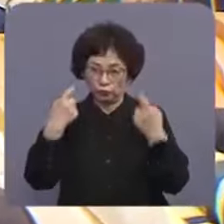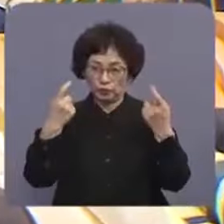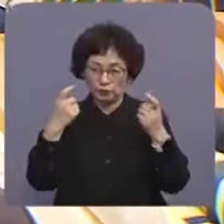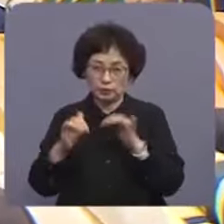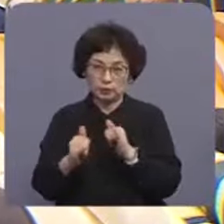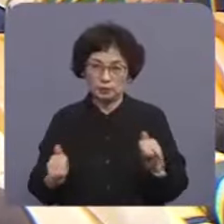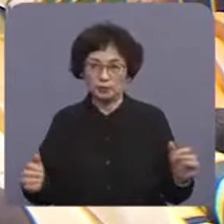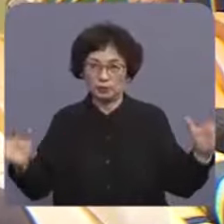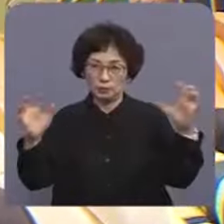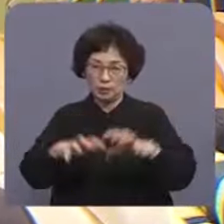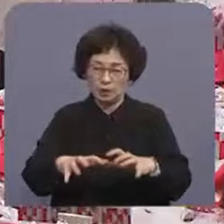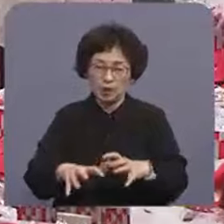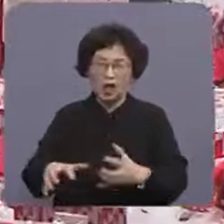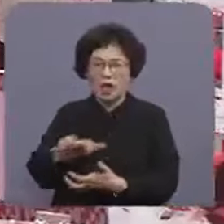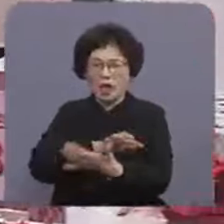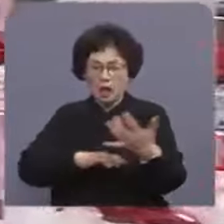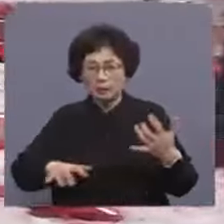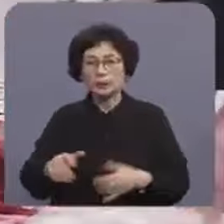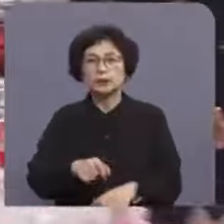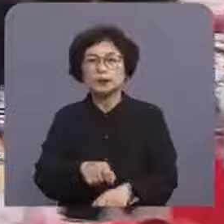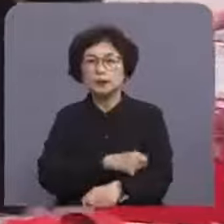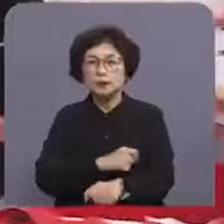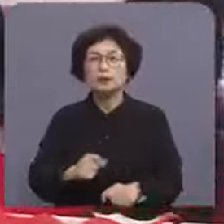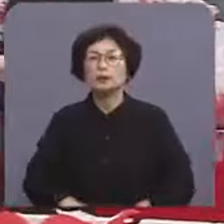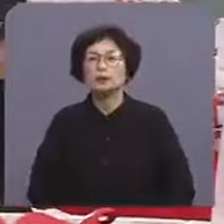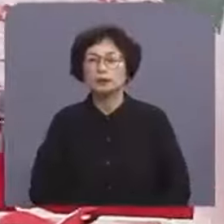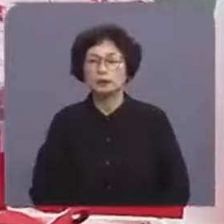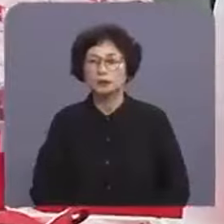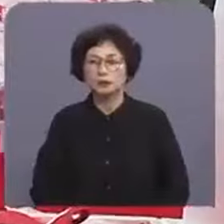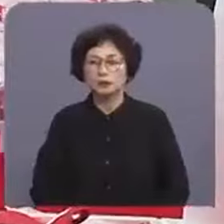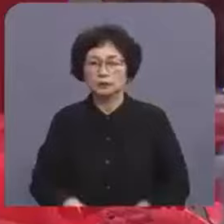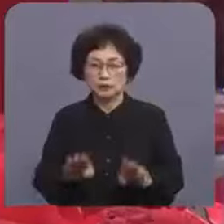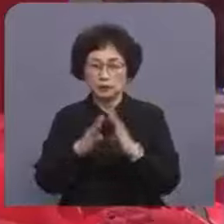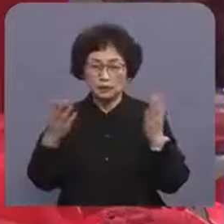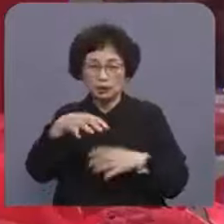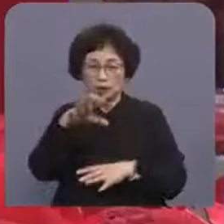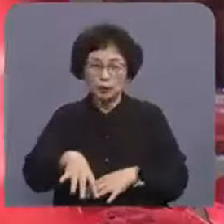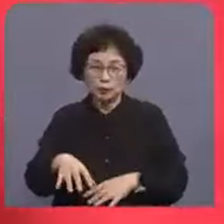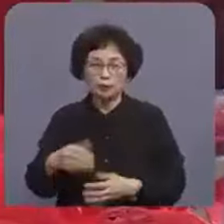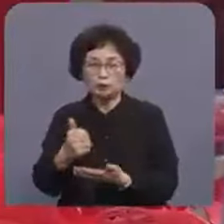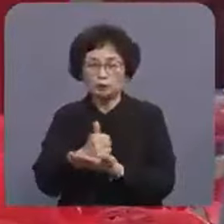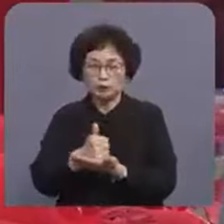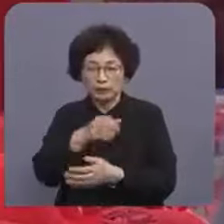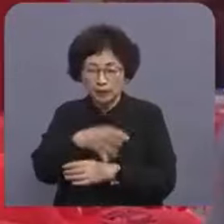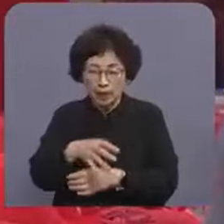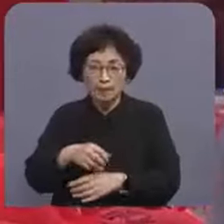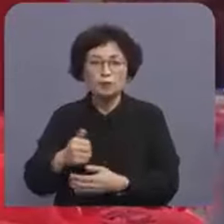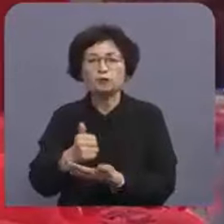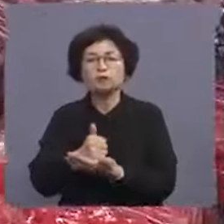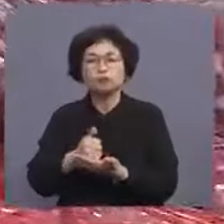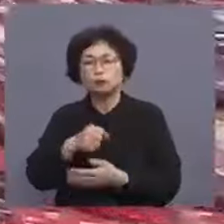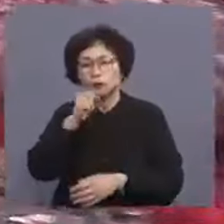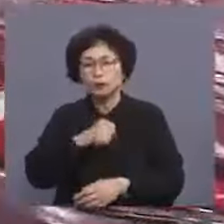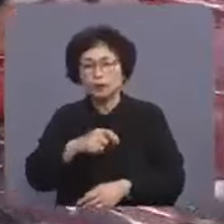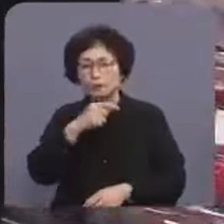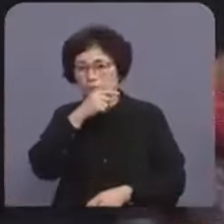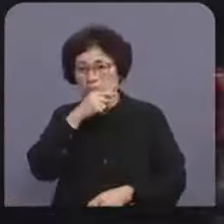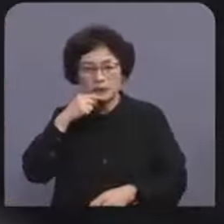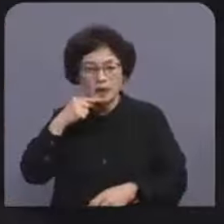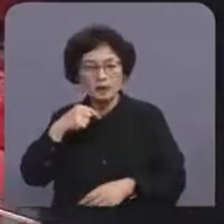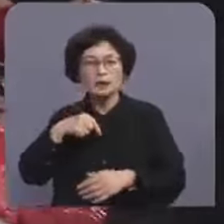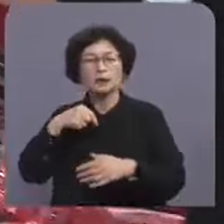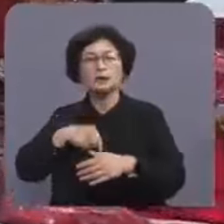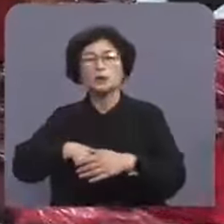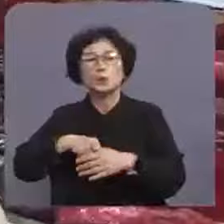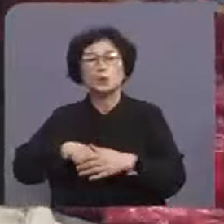몰려 북새통입니다. 특히 개장 업체에서 구입하면 운이 좋다는 속설 때문에 붉은 속옷 매장도